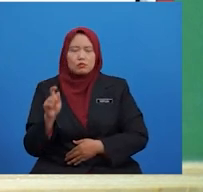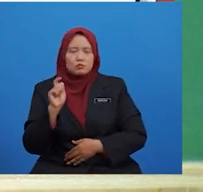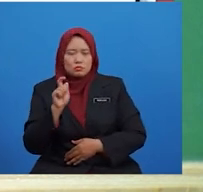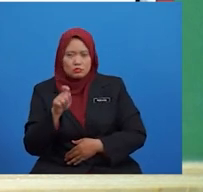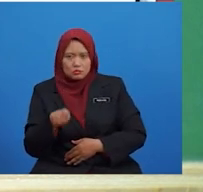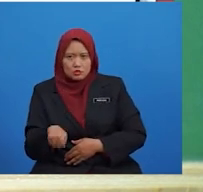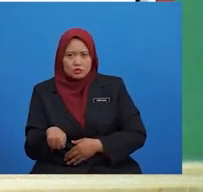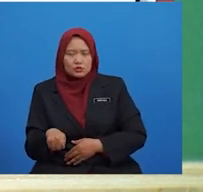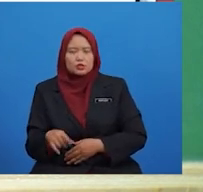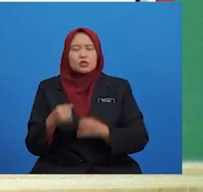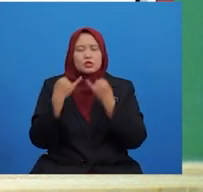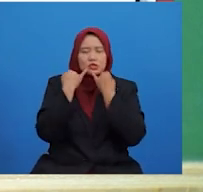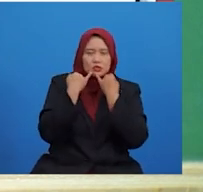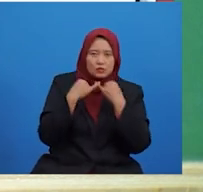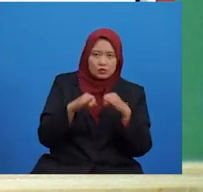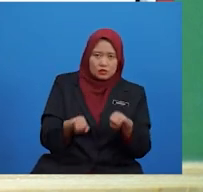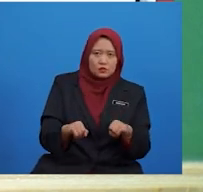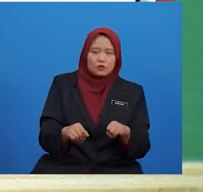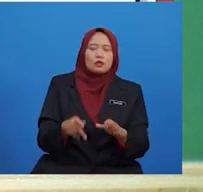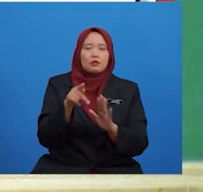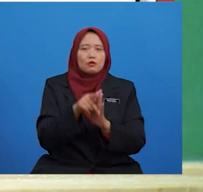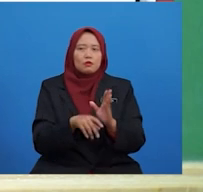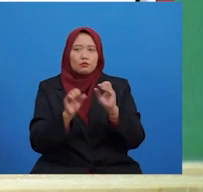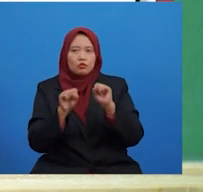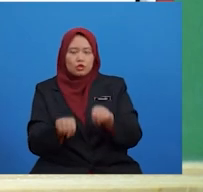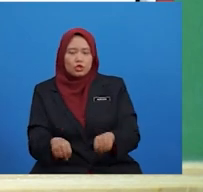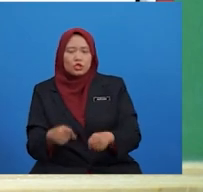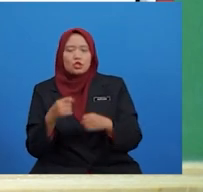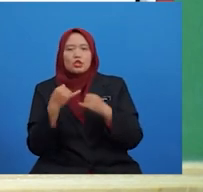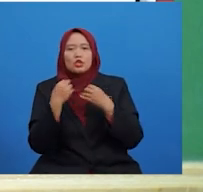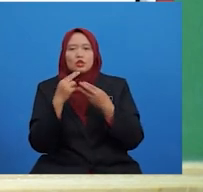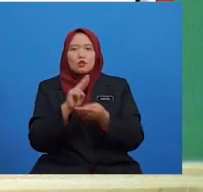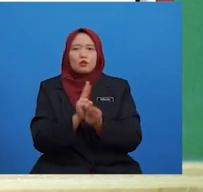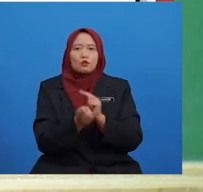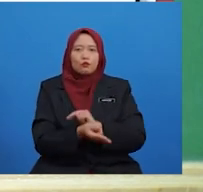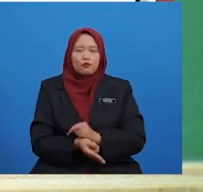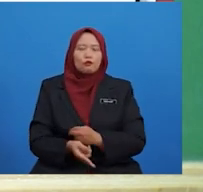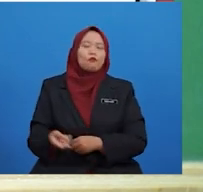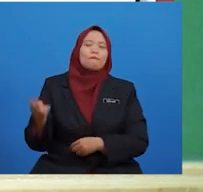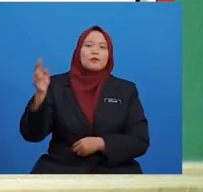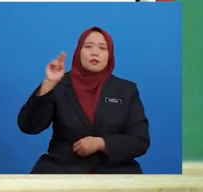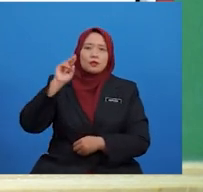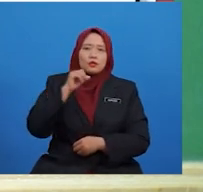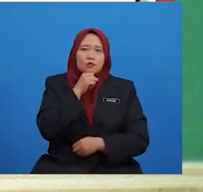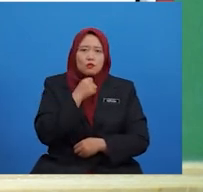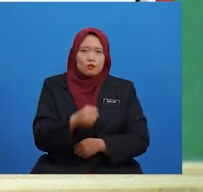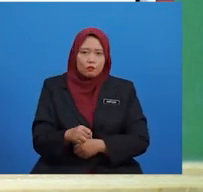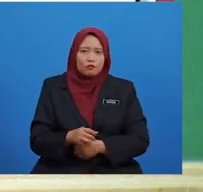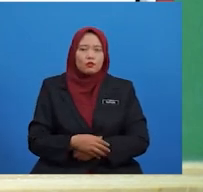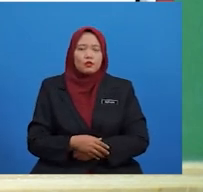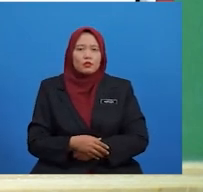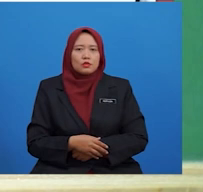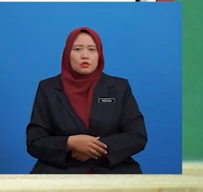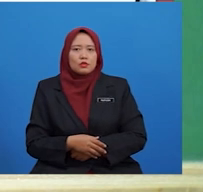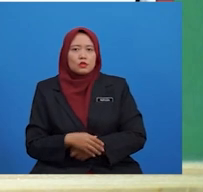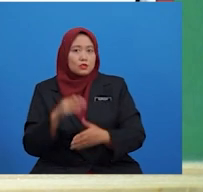dikehendaki mengisytiharkan pemboleh ubah umur terlebih dahulu. Kemudian, umpukkan